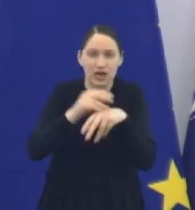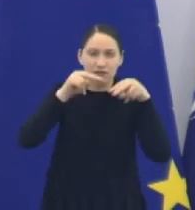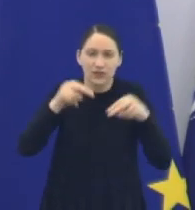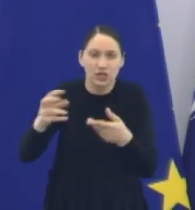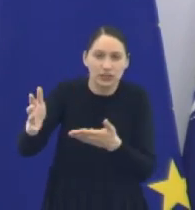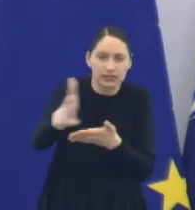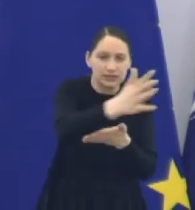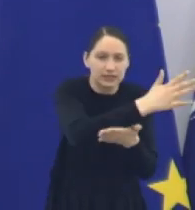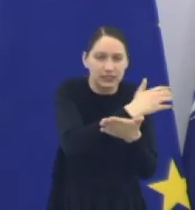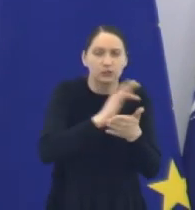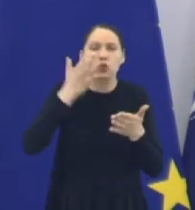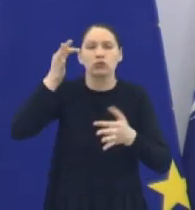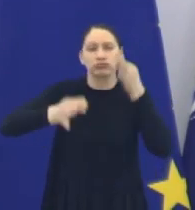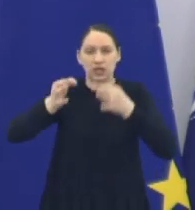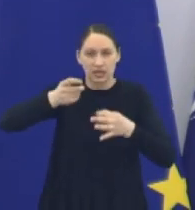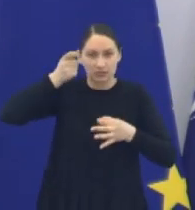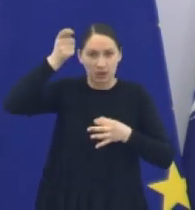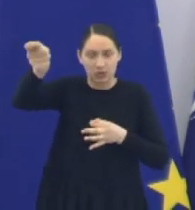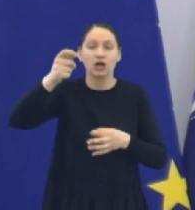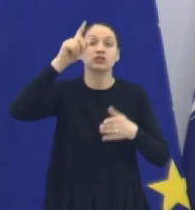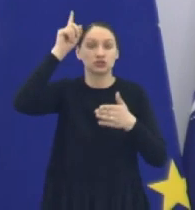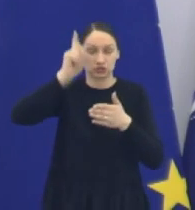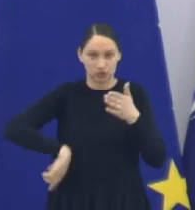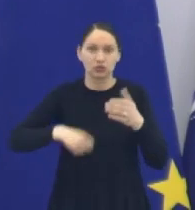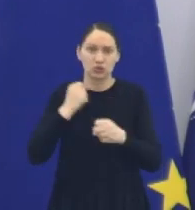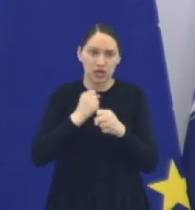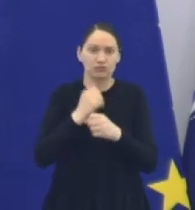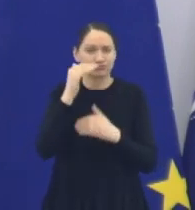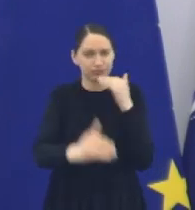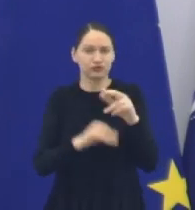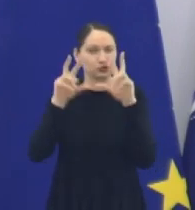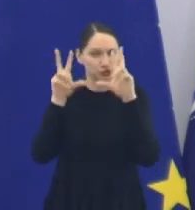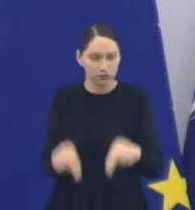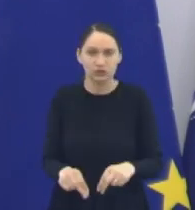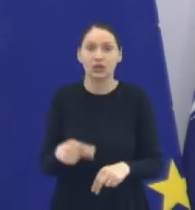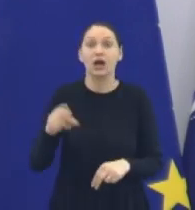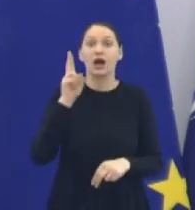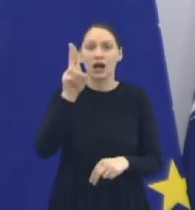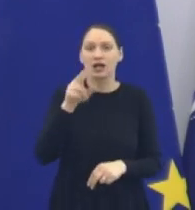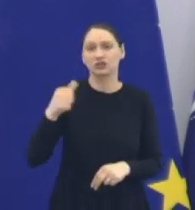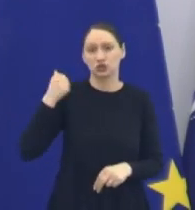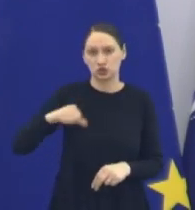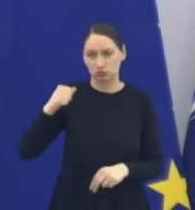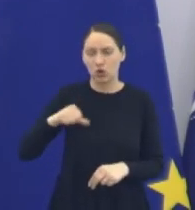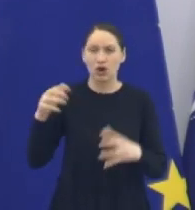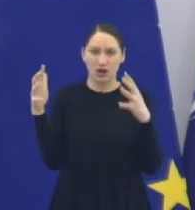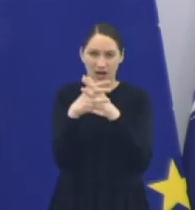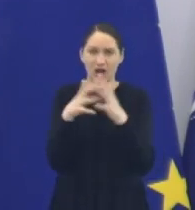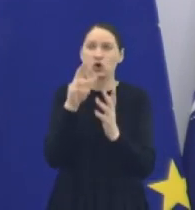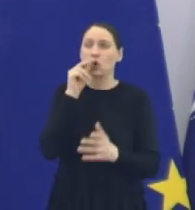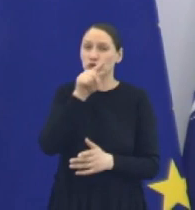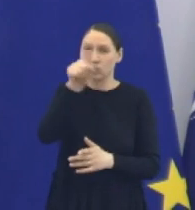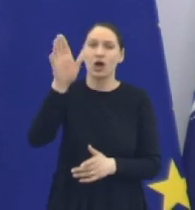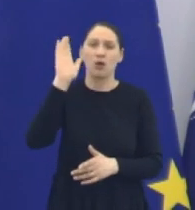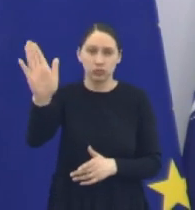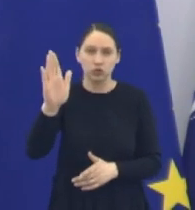darbas vyksta ir aš tikiuosi, kad jis baigsis tuo, kad na, tiesiog tie žmonės, kurie atsakingi už karo nusikaltimus, sėdės